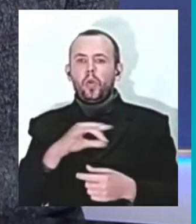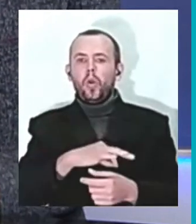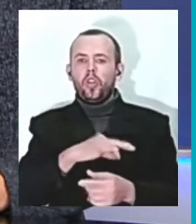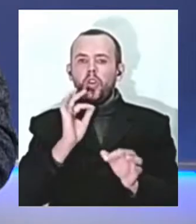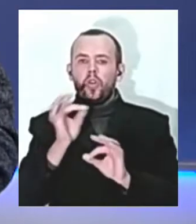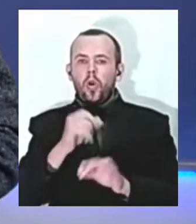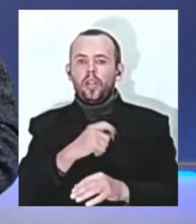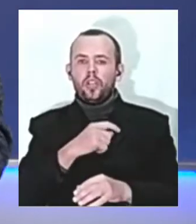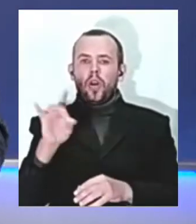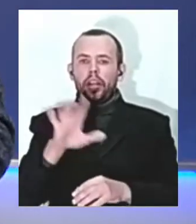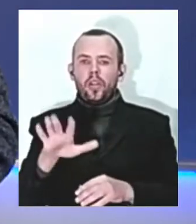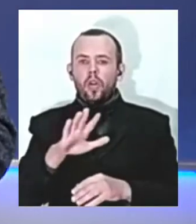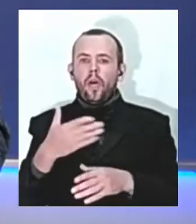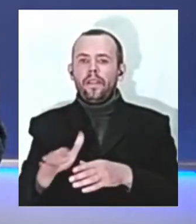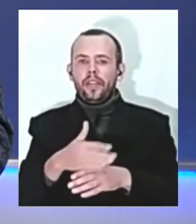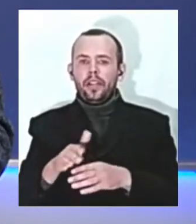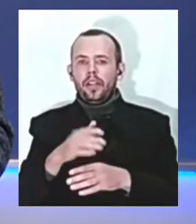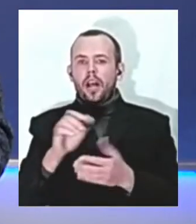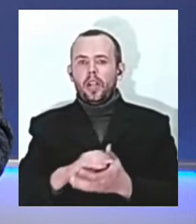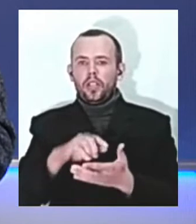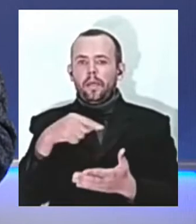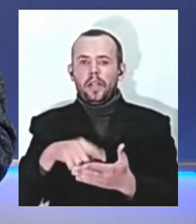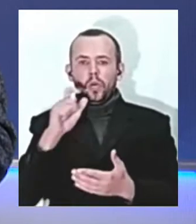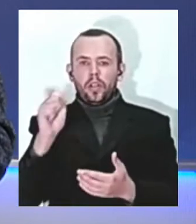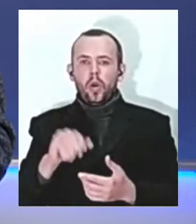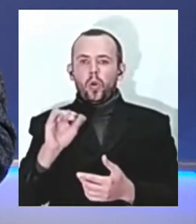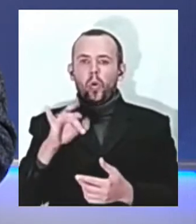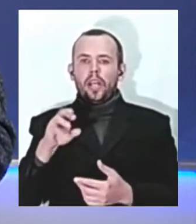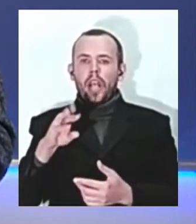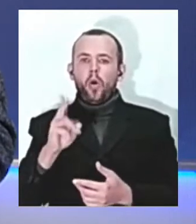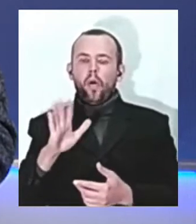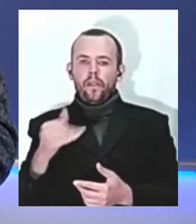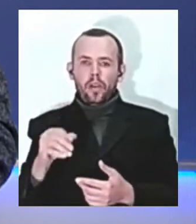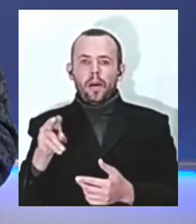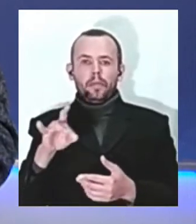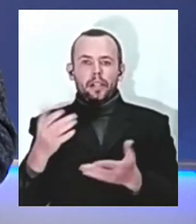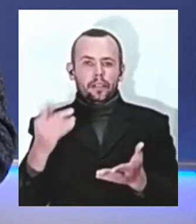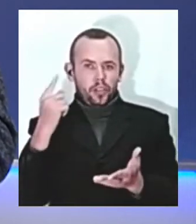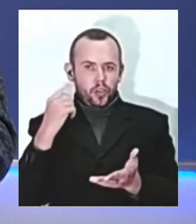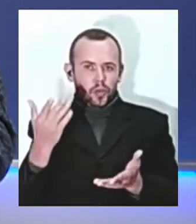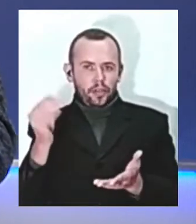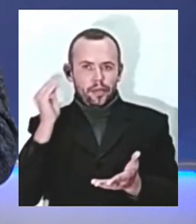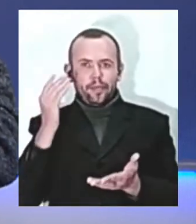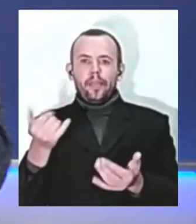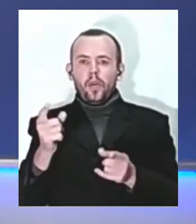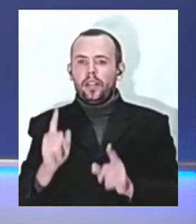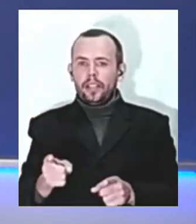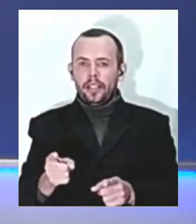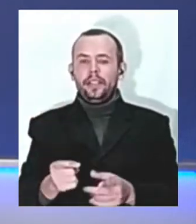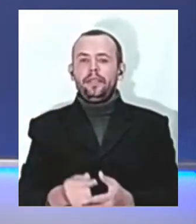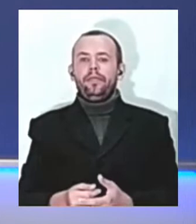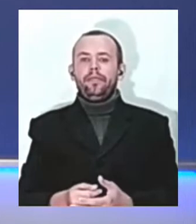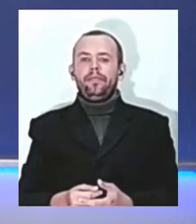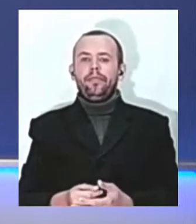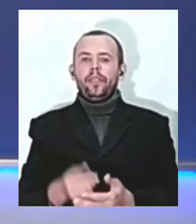регіонального відділення Асоціації міст України Юрій Ямковой. Пане Дмитре, почули позицію, звісно? Да. Дивіться,